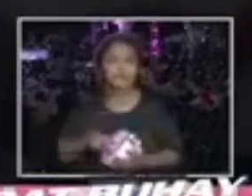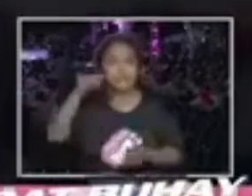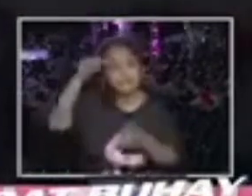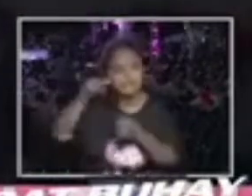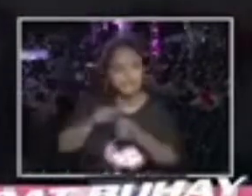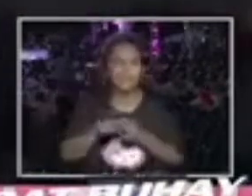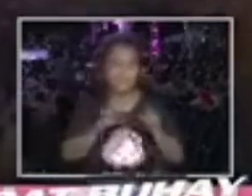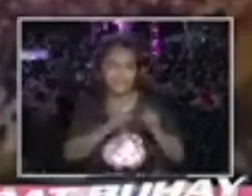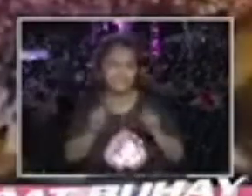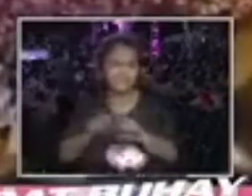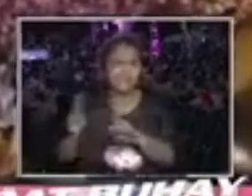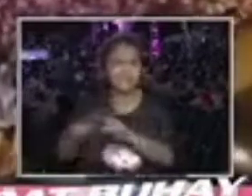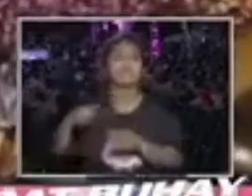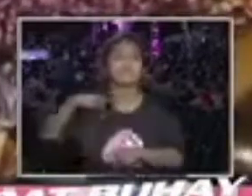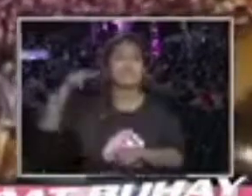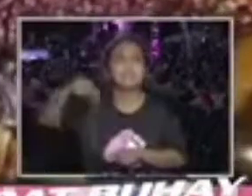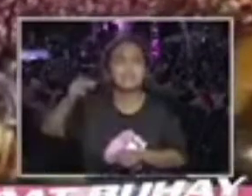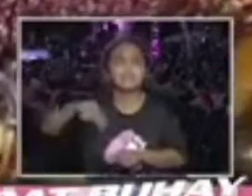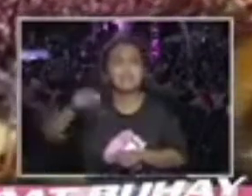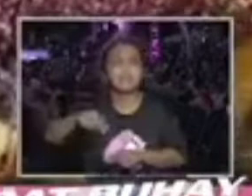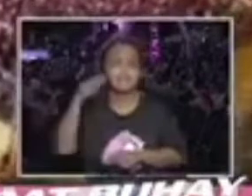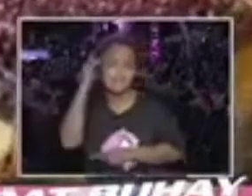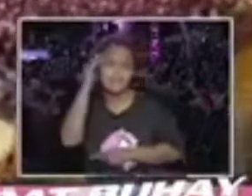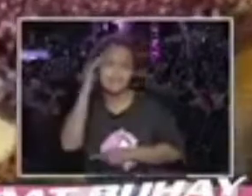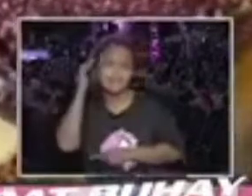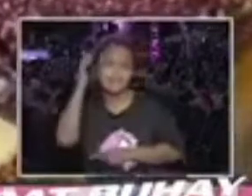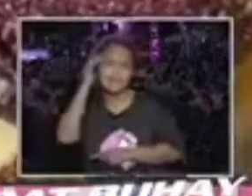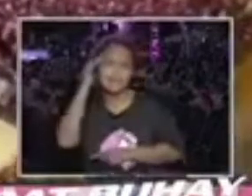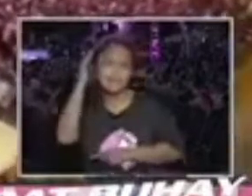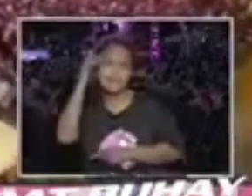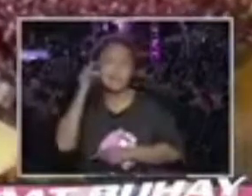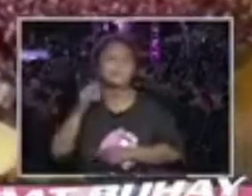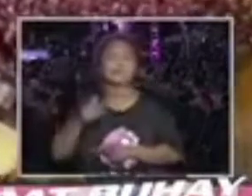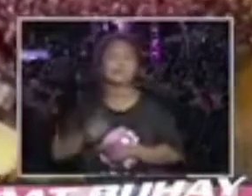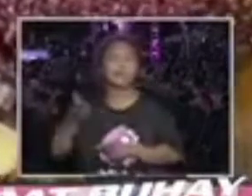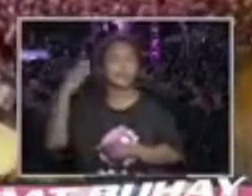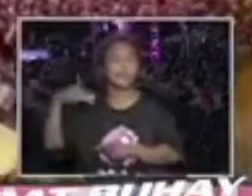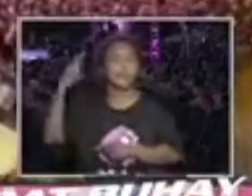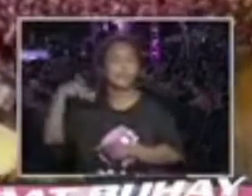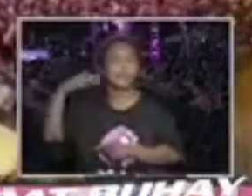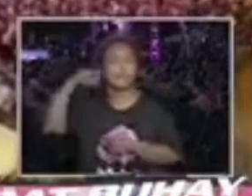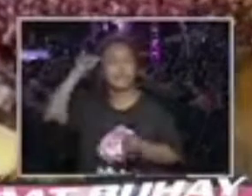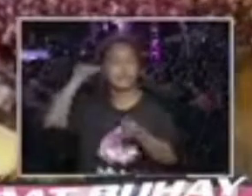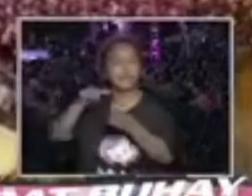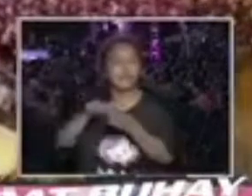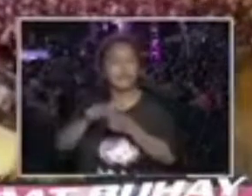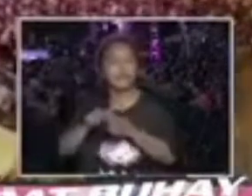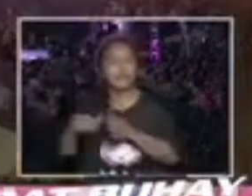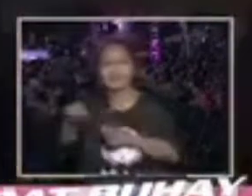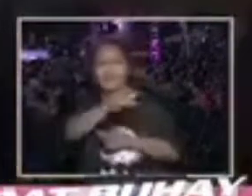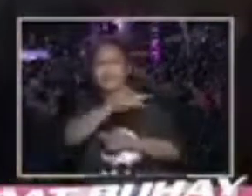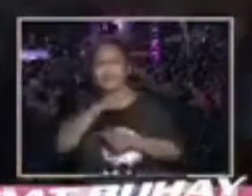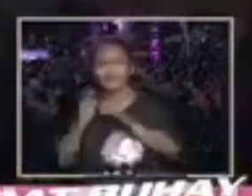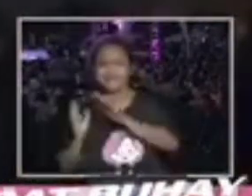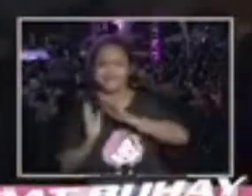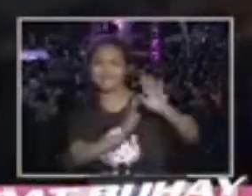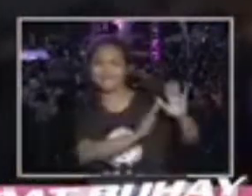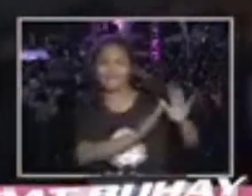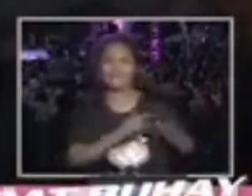bawat sandaling kailangang magnilay, noong panahong isinantabi tayo sa